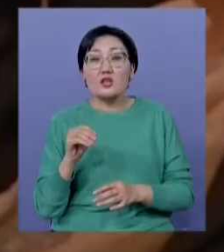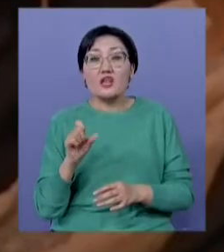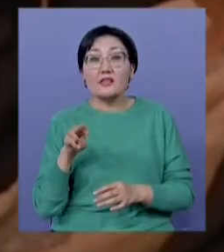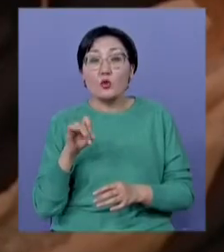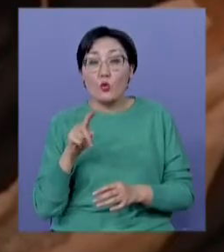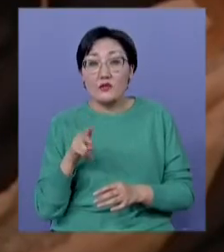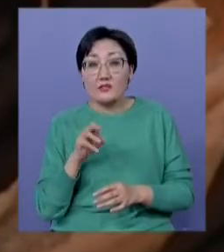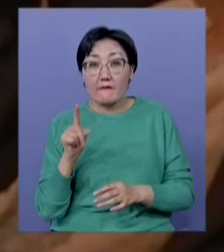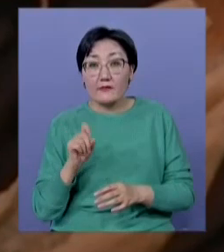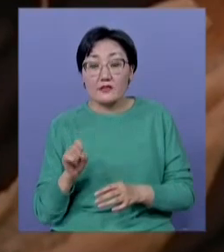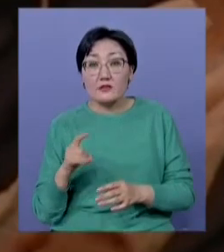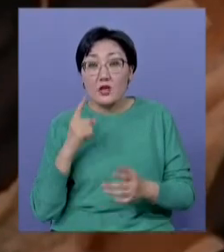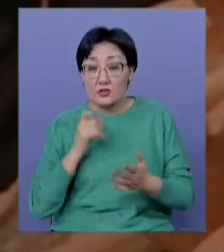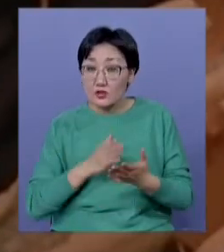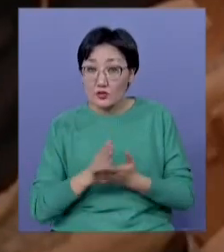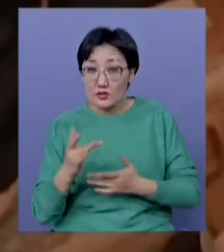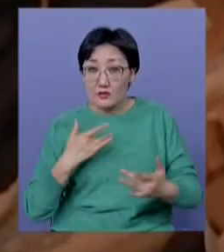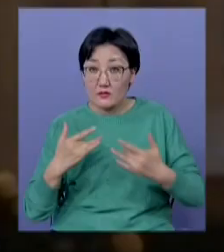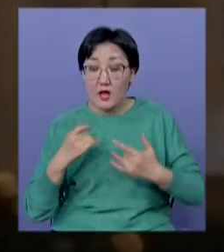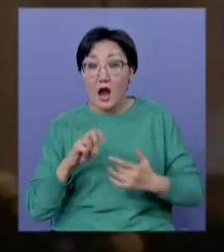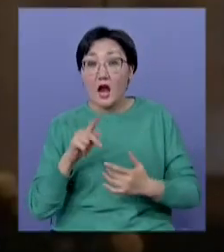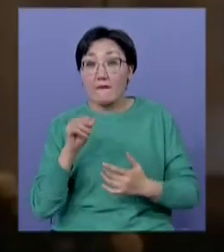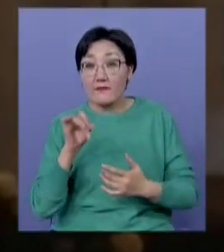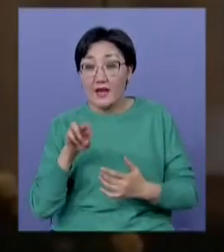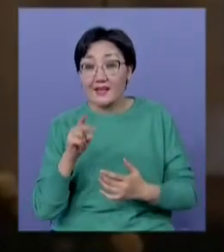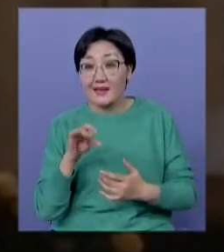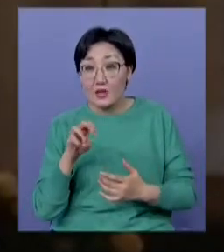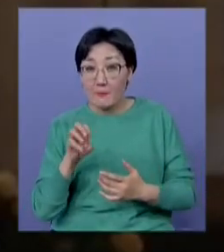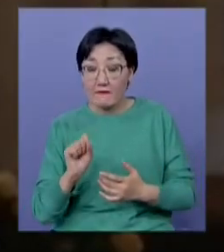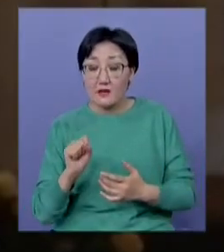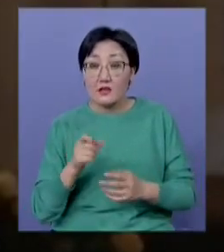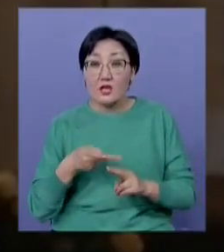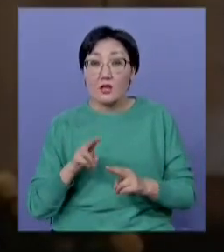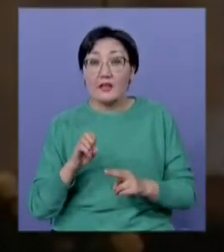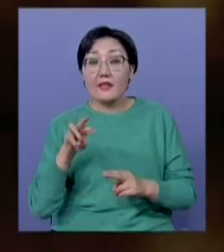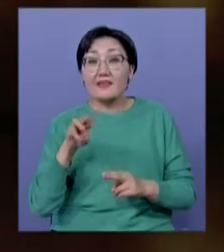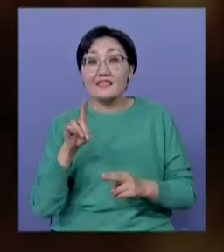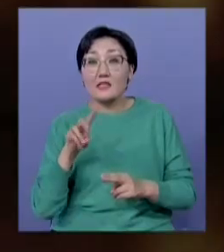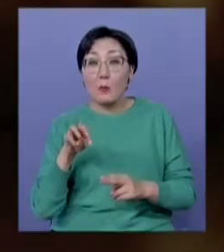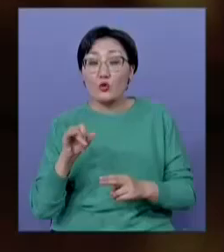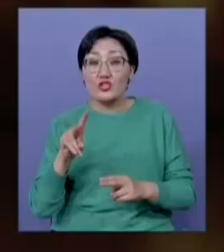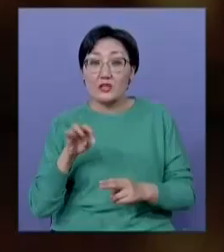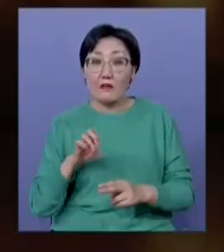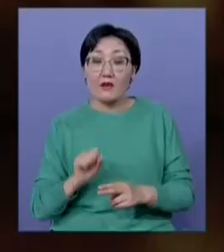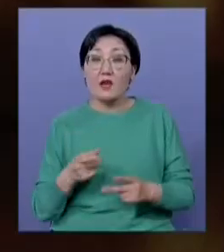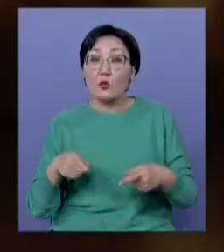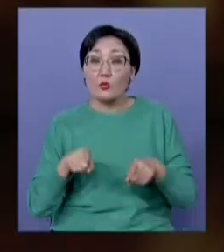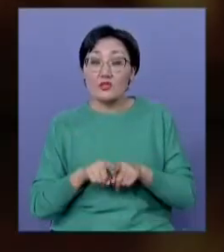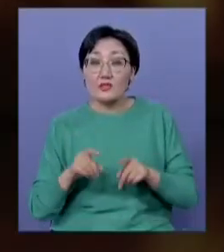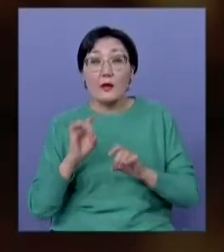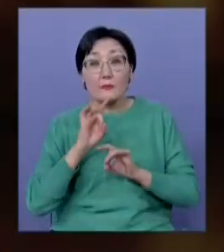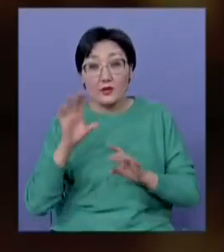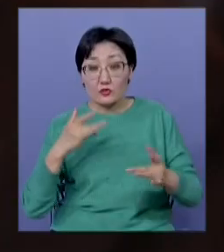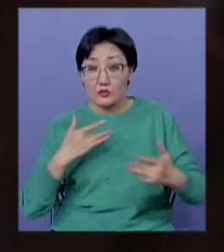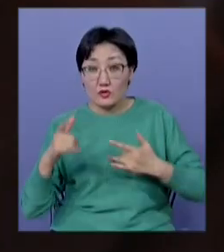Жылтыргөзов, Башқұртстанның еңбек сіңірген әртісі Альфия Каримова, Гүлжанат Сапақова, Елена Низамуддинова, Гүлдана Алдасова секілді белгілі